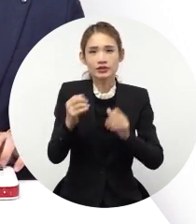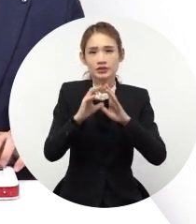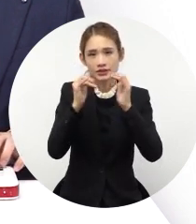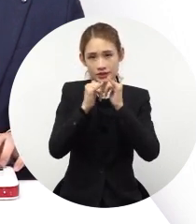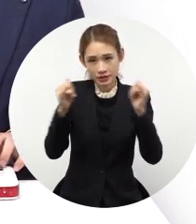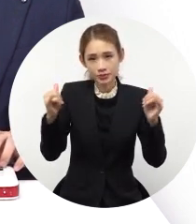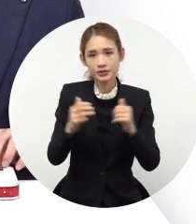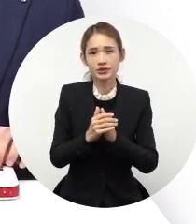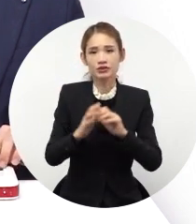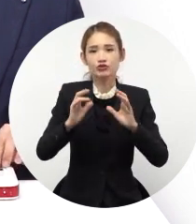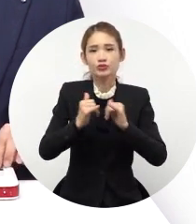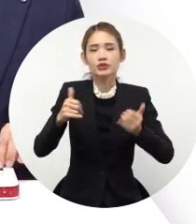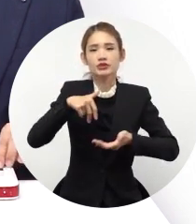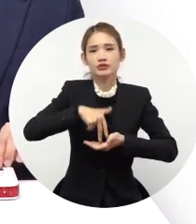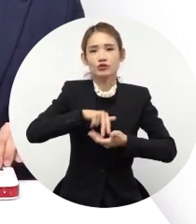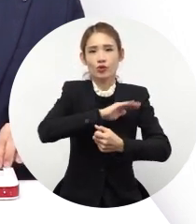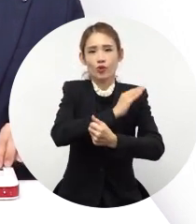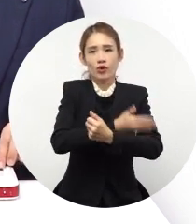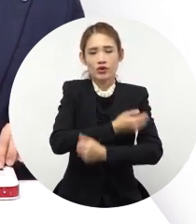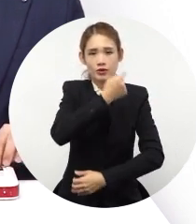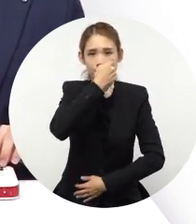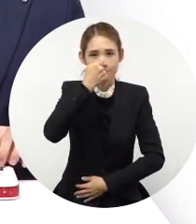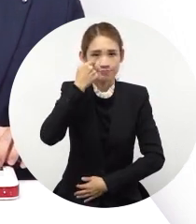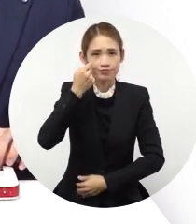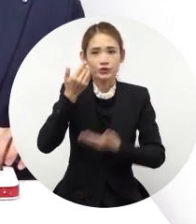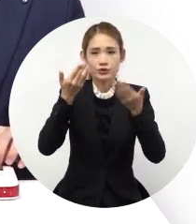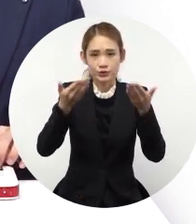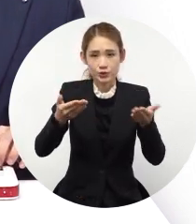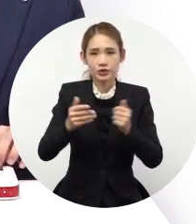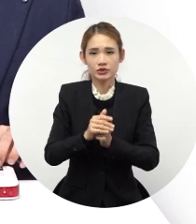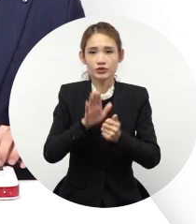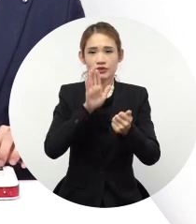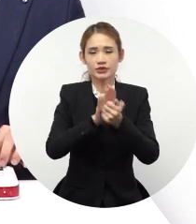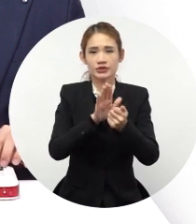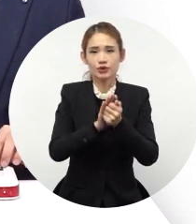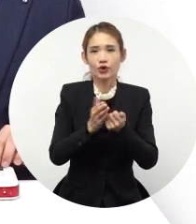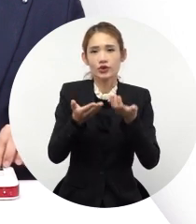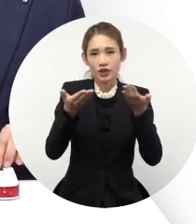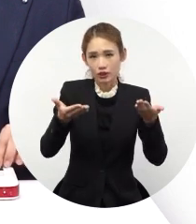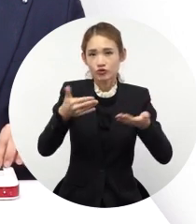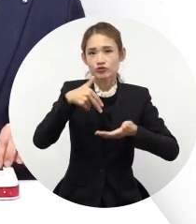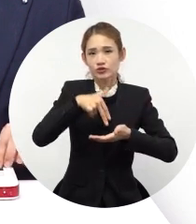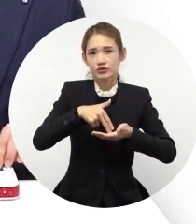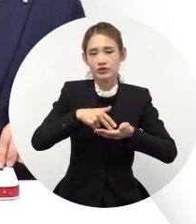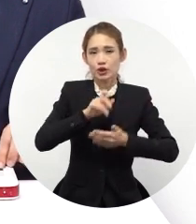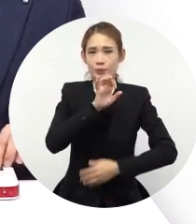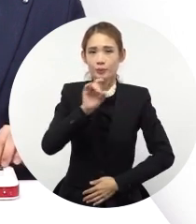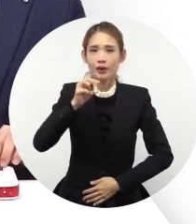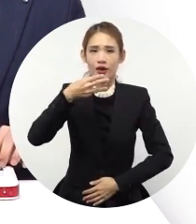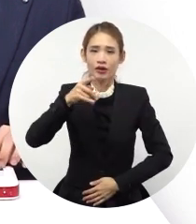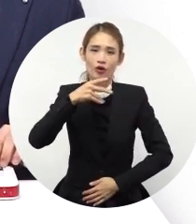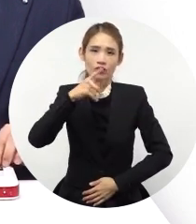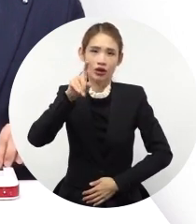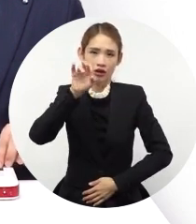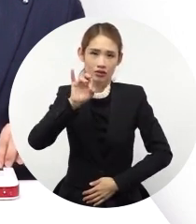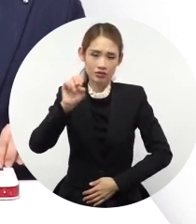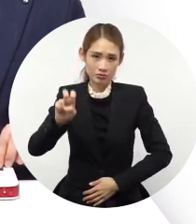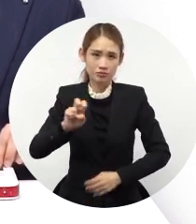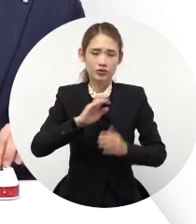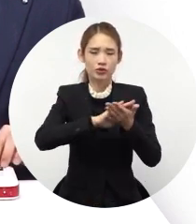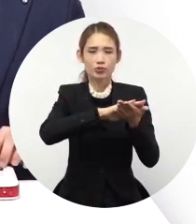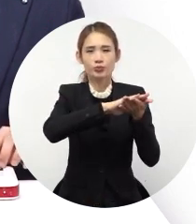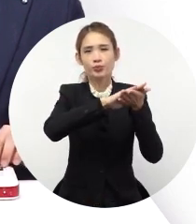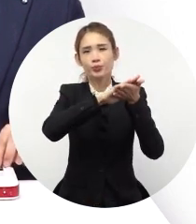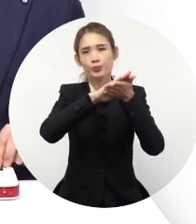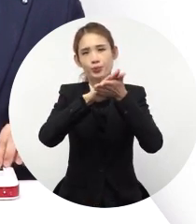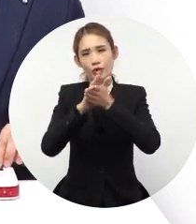가진 시민, 국민으로서 권리를 보장하고 지원하는 차원으로서의 패러다임이 변화해야 된다.